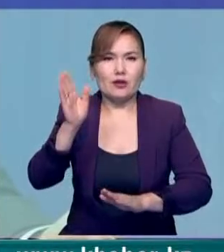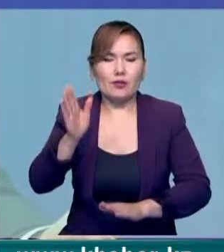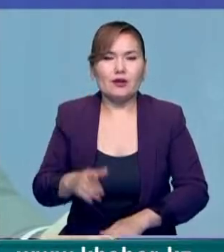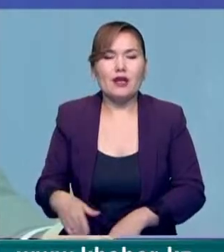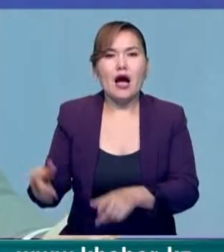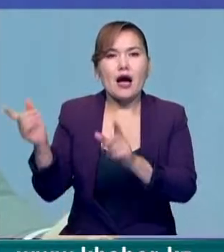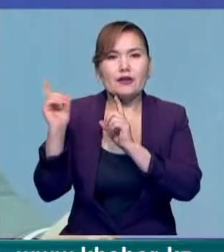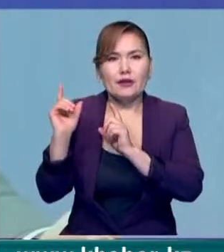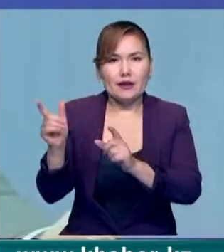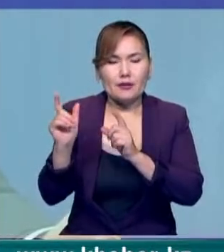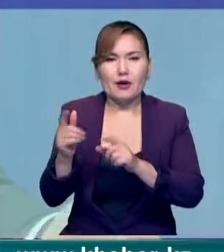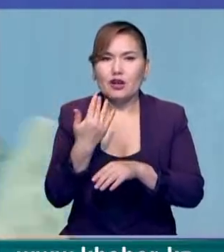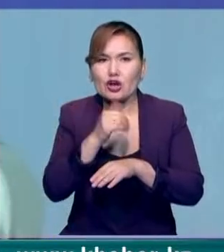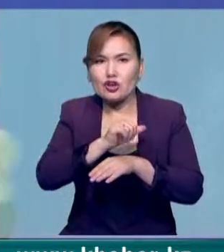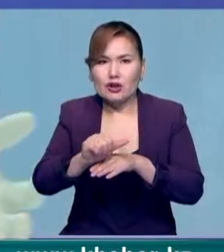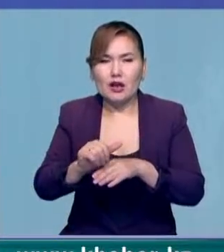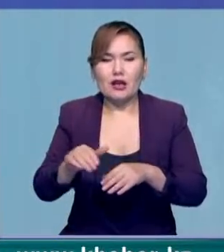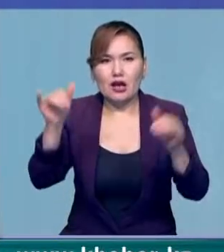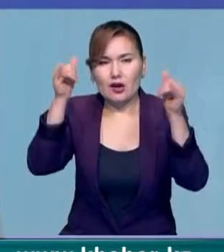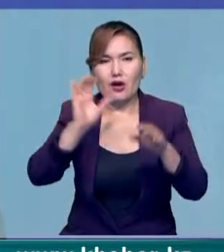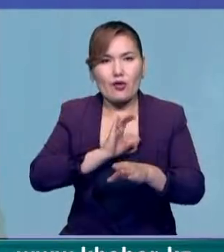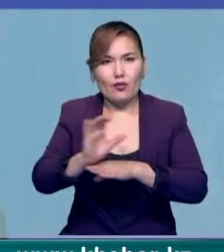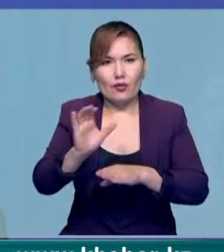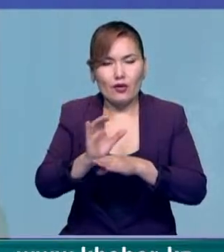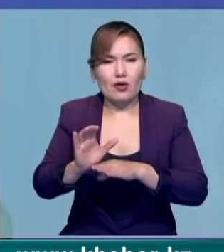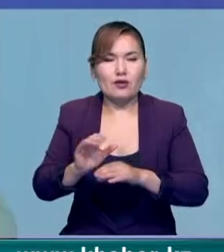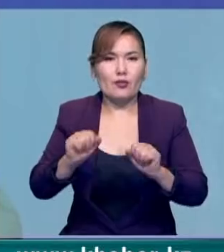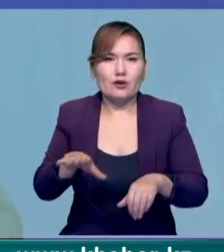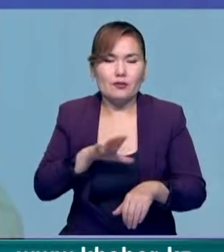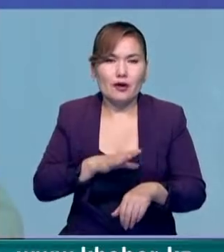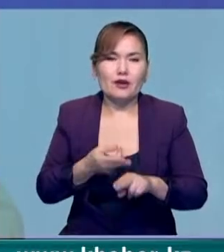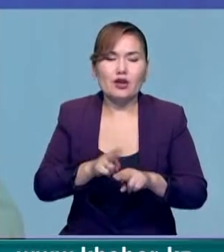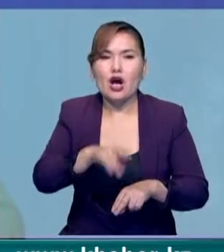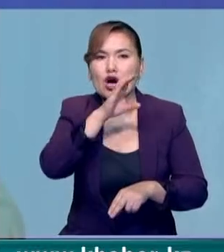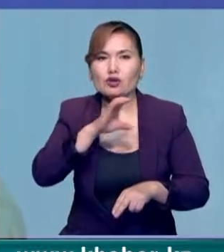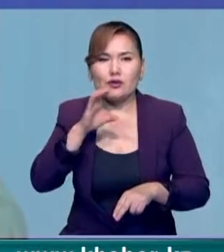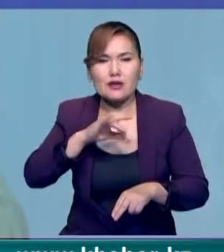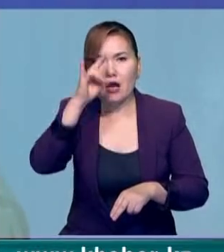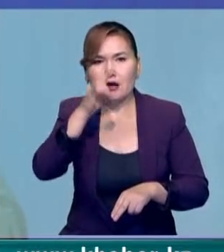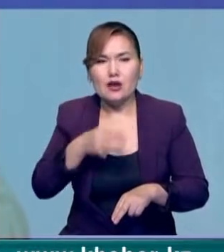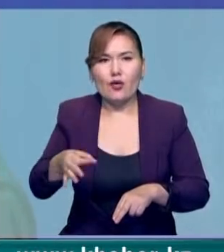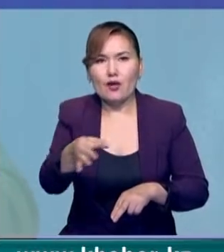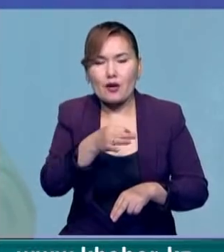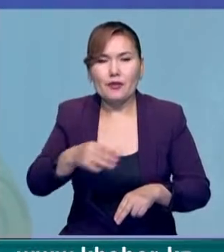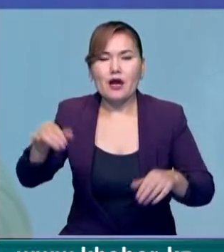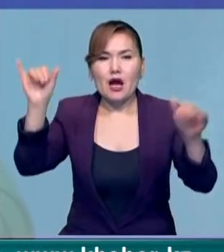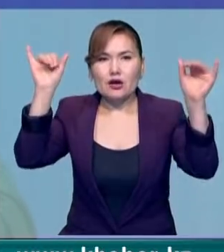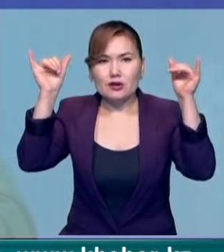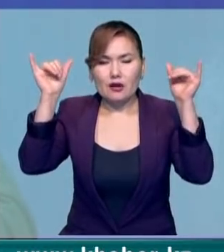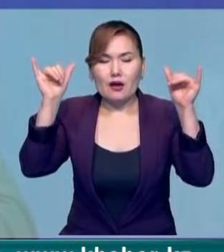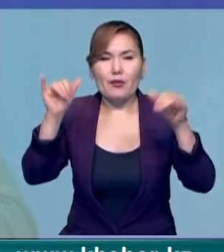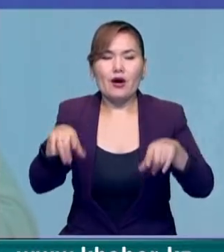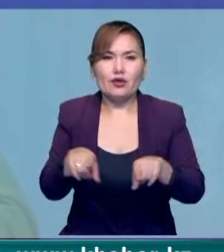немесе басқа елдерге кету мүмкін, немесе біздің Қазақстанның ішіндегі, мысалы, солтүстік өңірлерде сол малдар ары қарай өзі жаңа